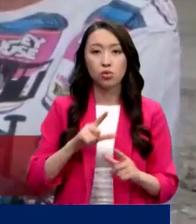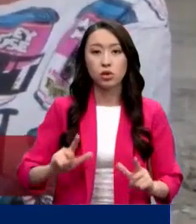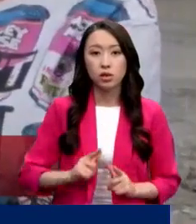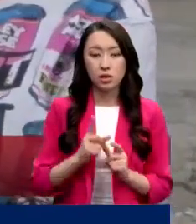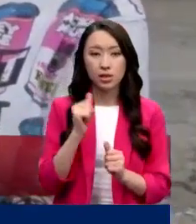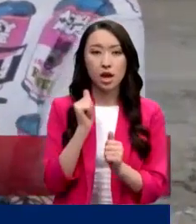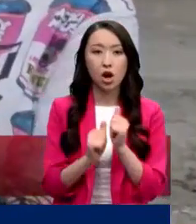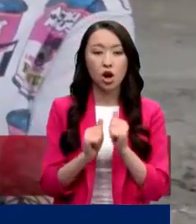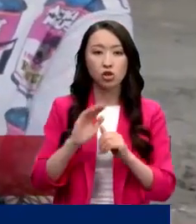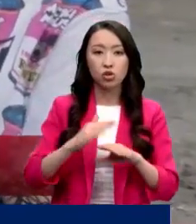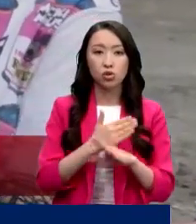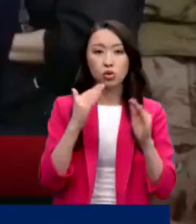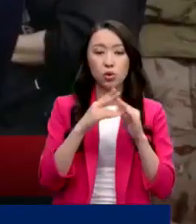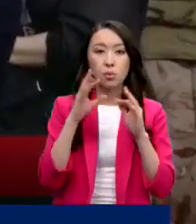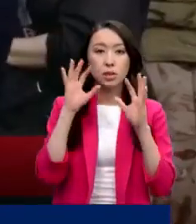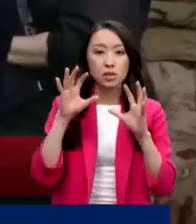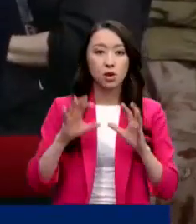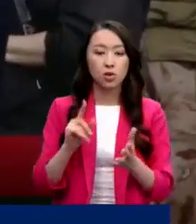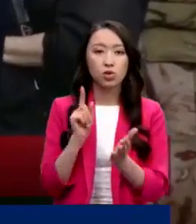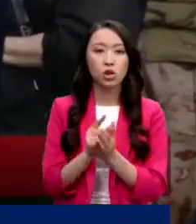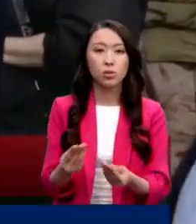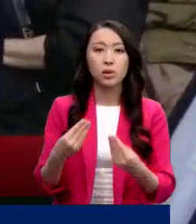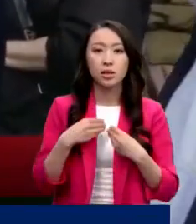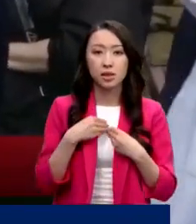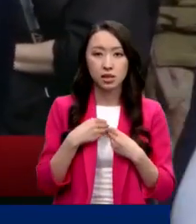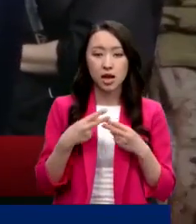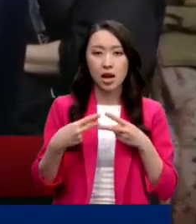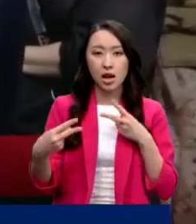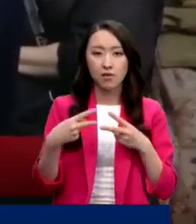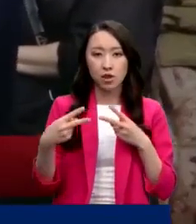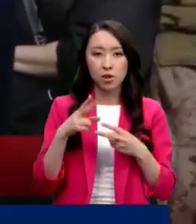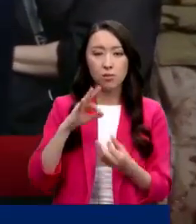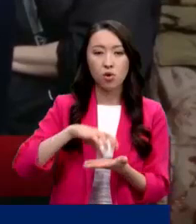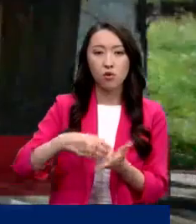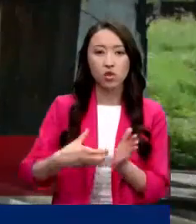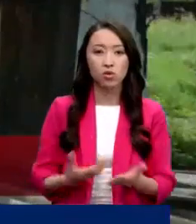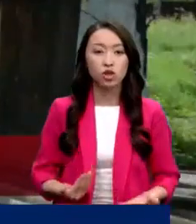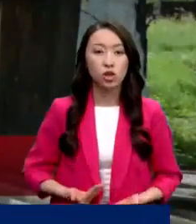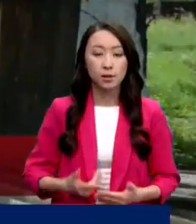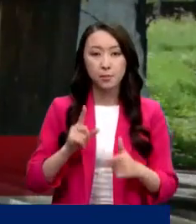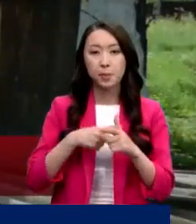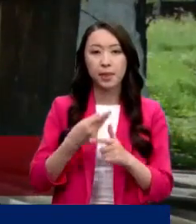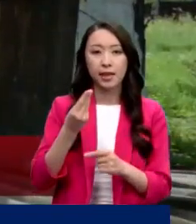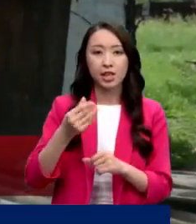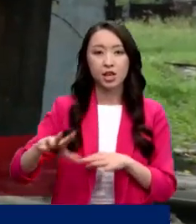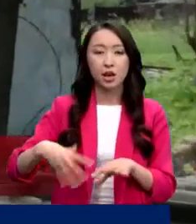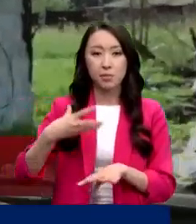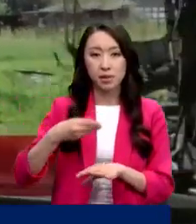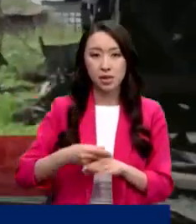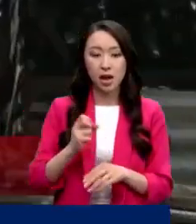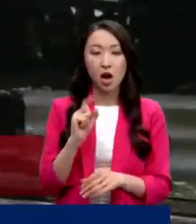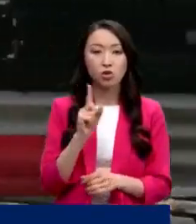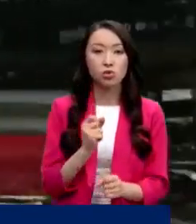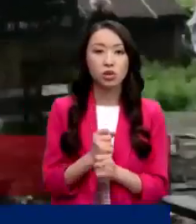За каждый снесенный дом по закону им должны предоставить равнозначное по квадратуре жилье или денежную компенсацию. А